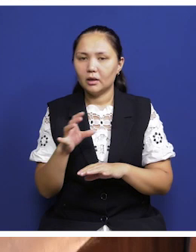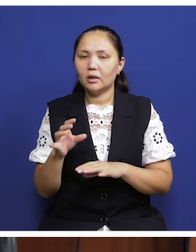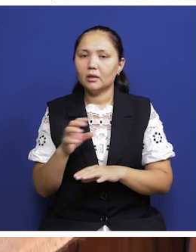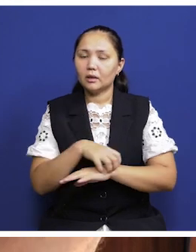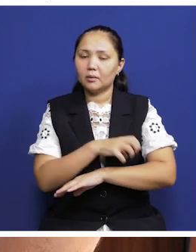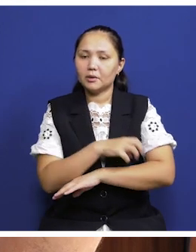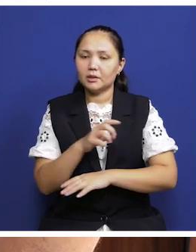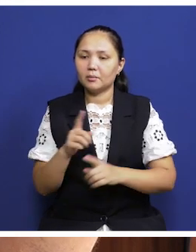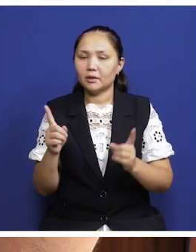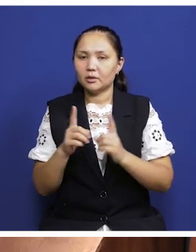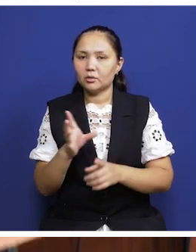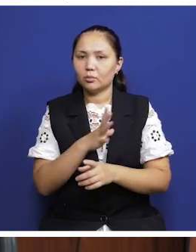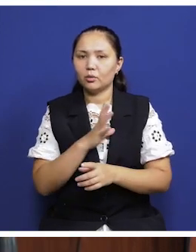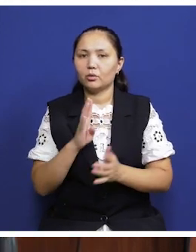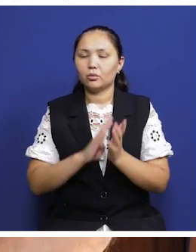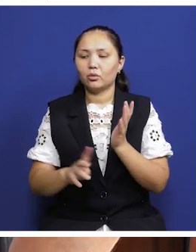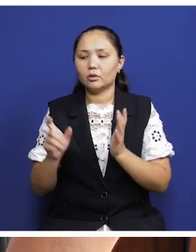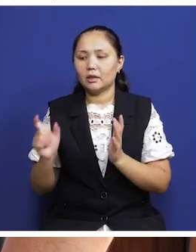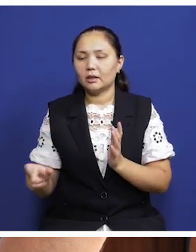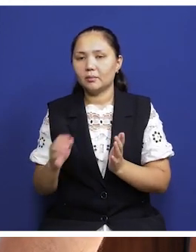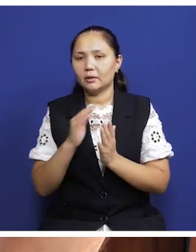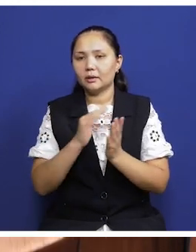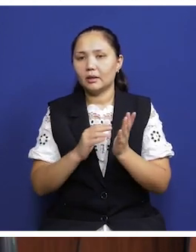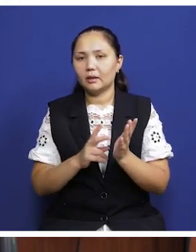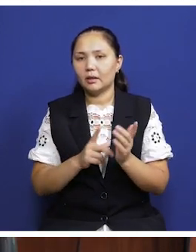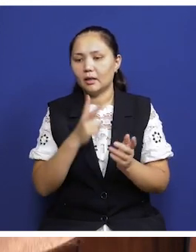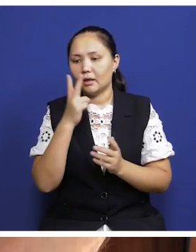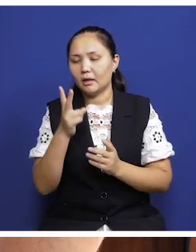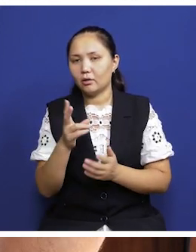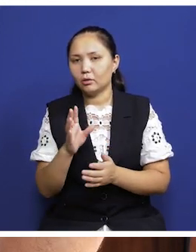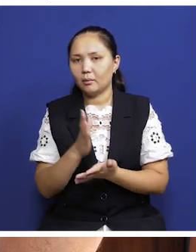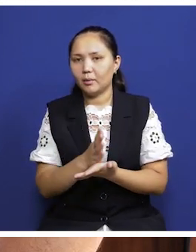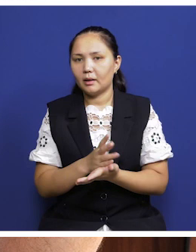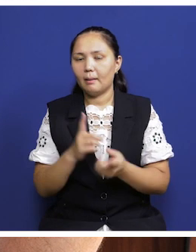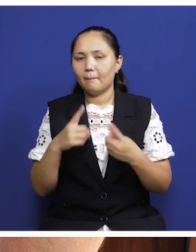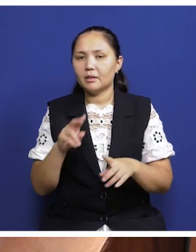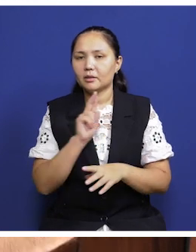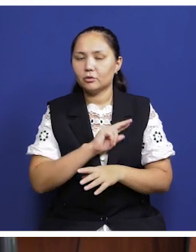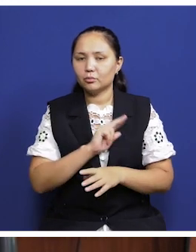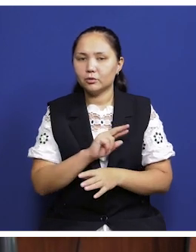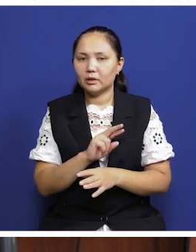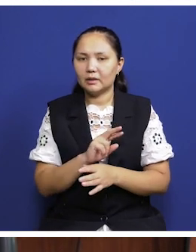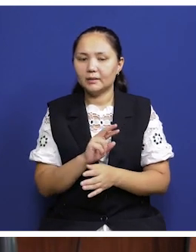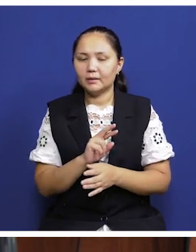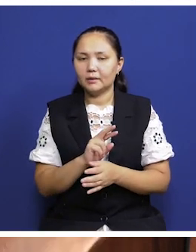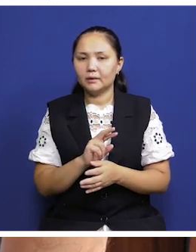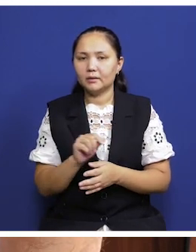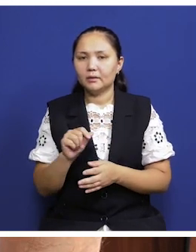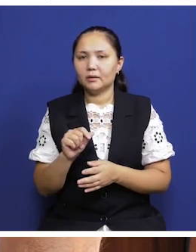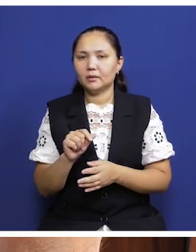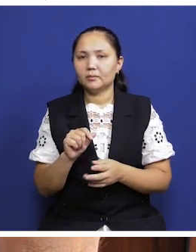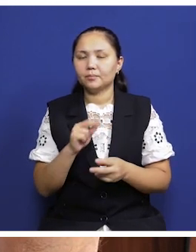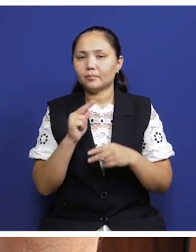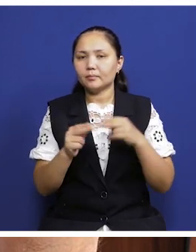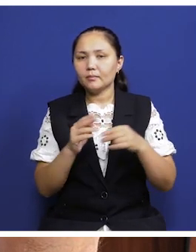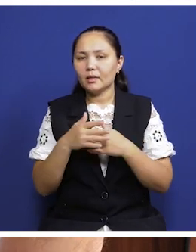өтті. Қалған 9 адамның құжаттары сол жерде жатыр. Басқа жаңағы шаруалар және жаңағы жеке кәсіпті ашам